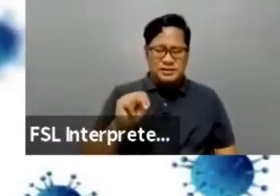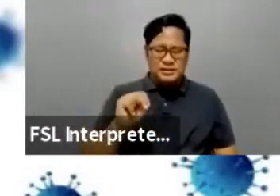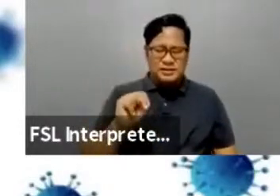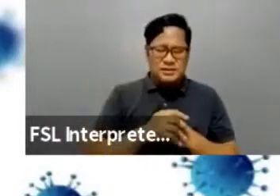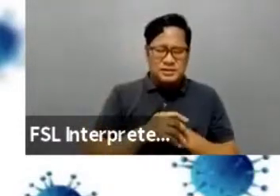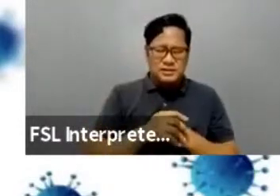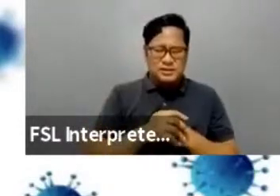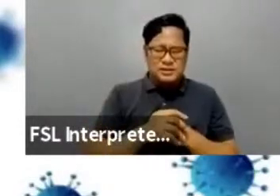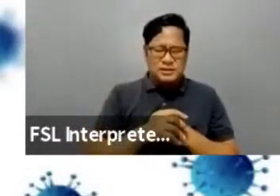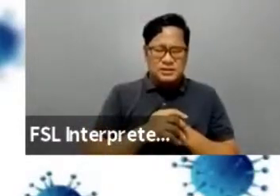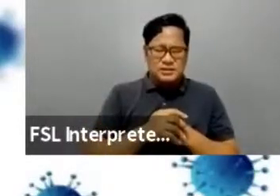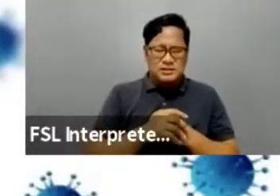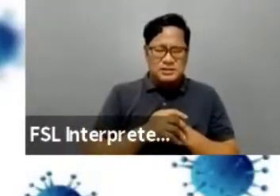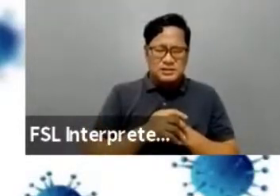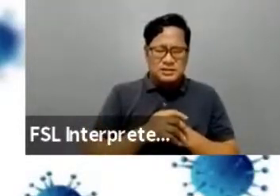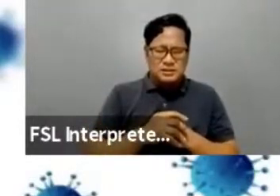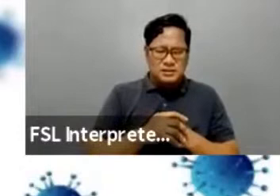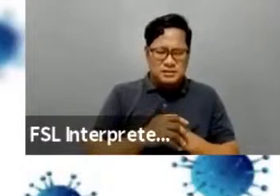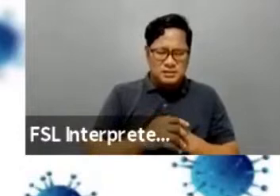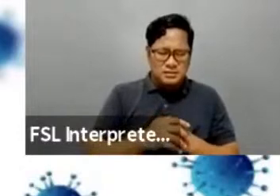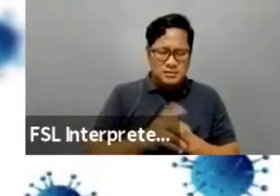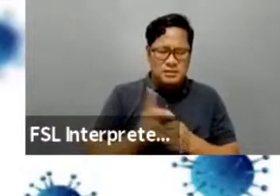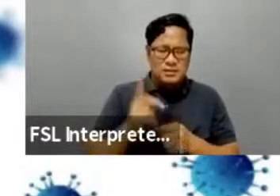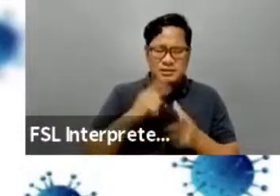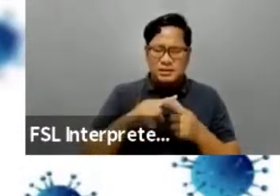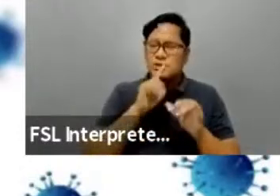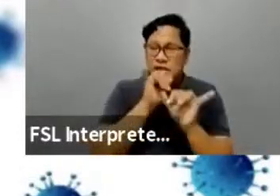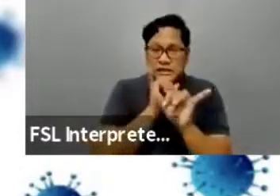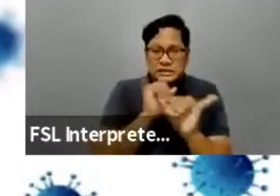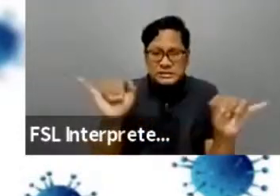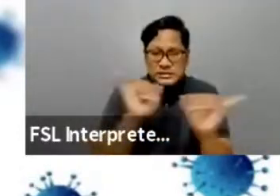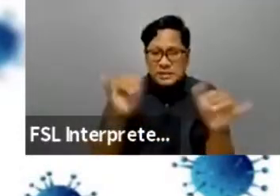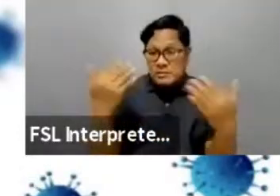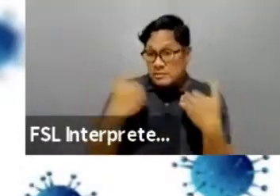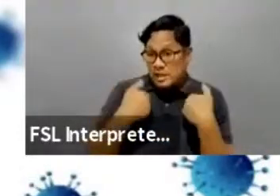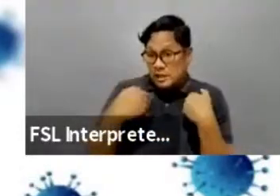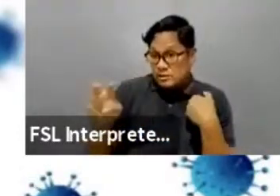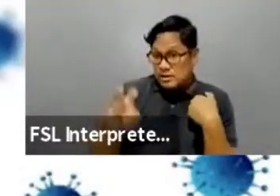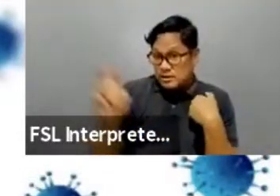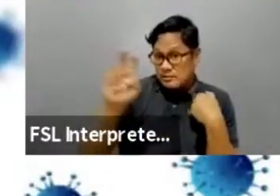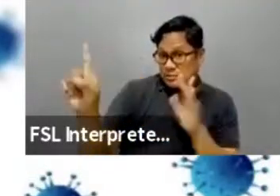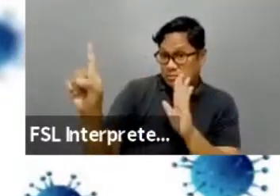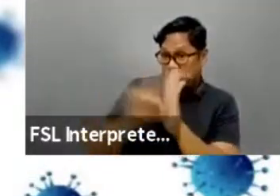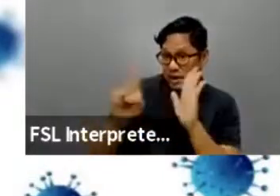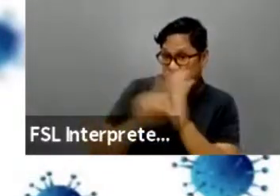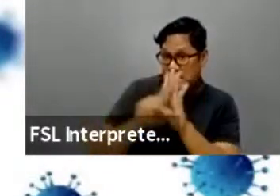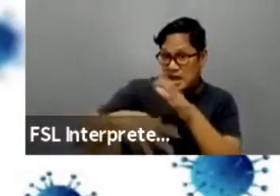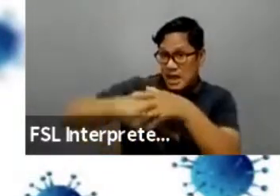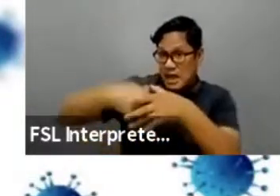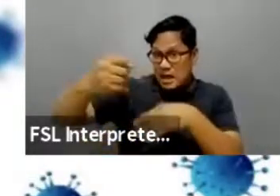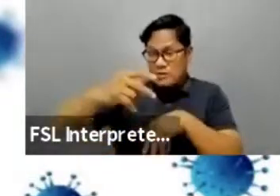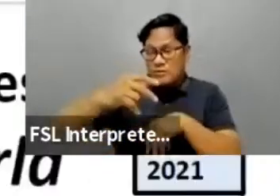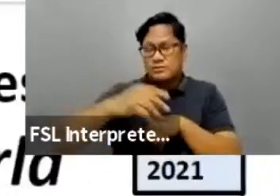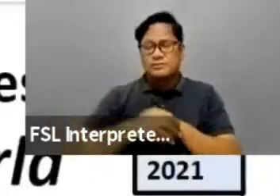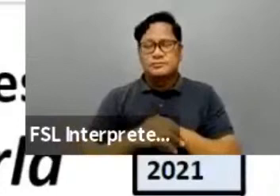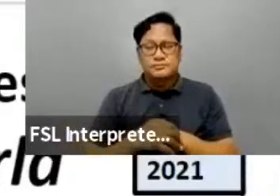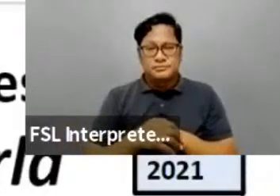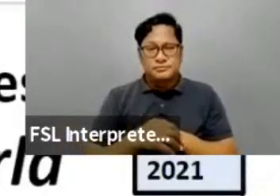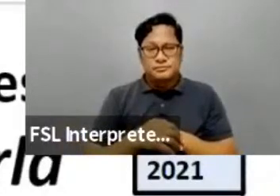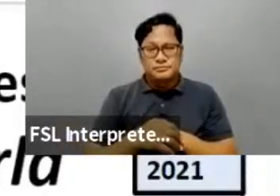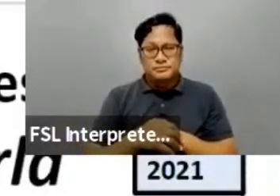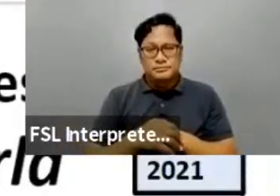China, yung SARS. At bukod doon ay nagkaroon na rin ng travel ban sa ibang bansa. Next please.